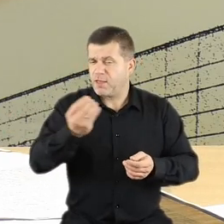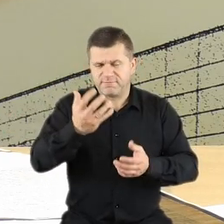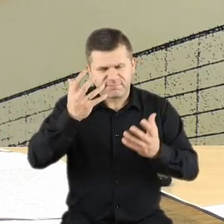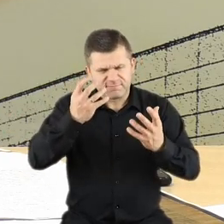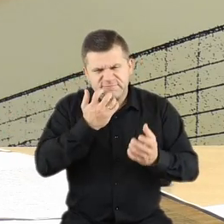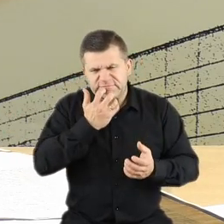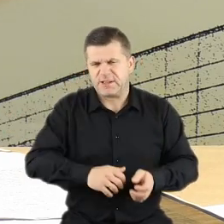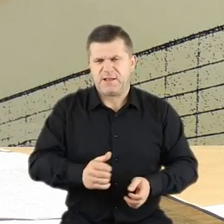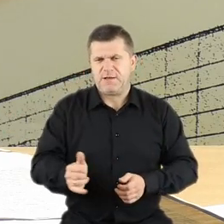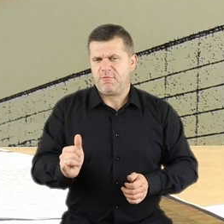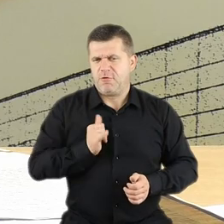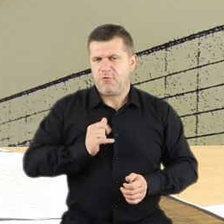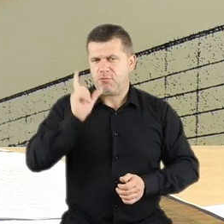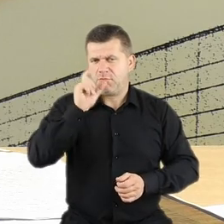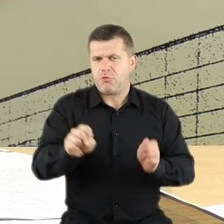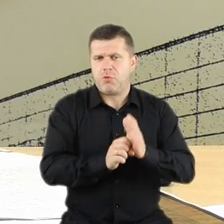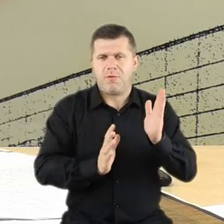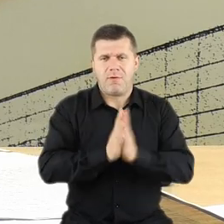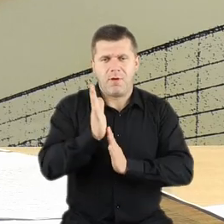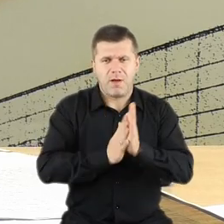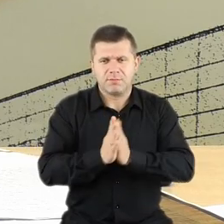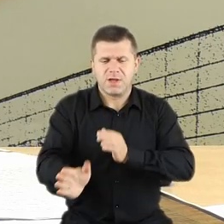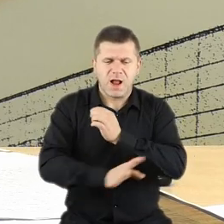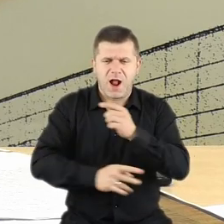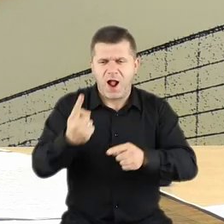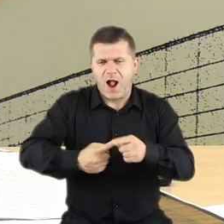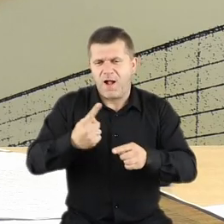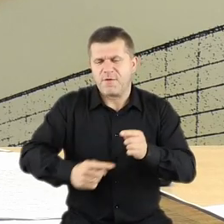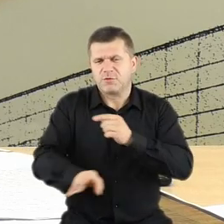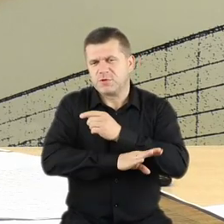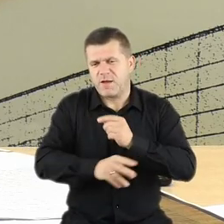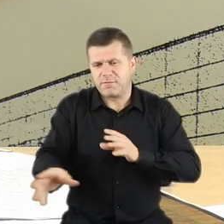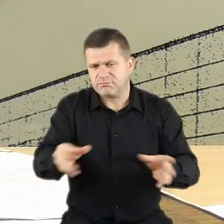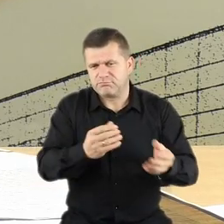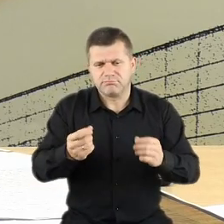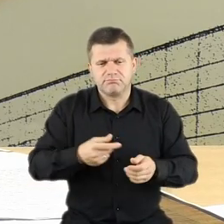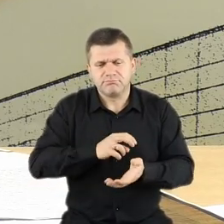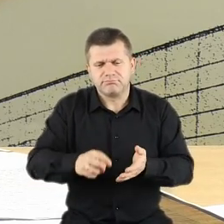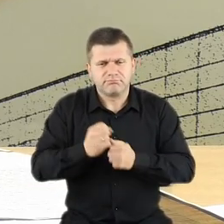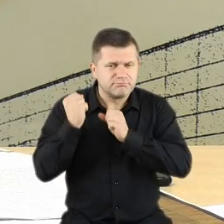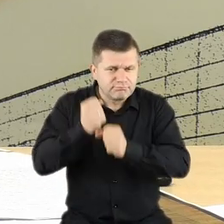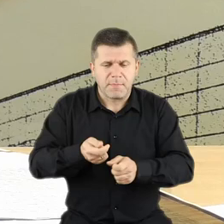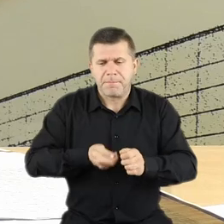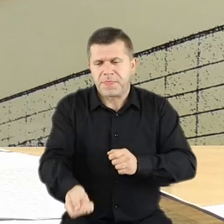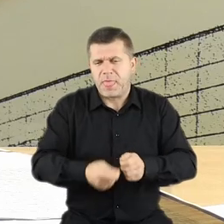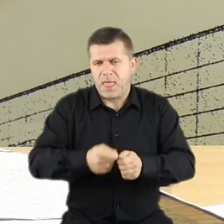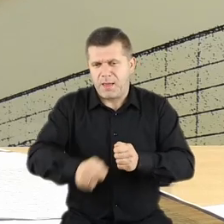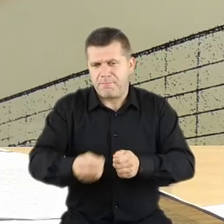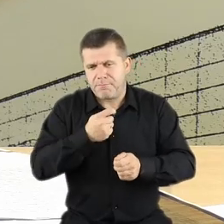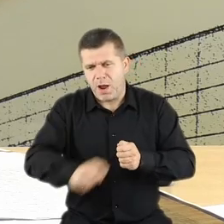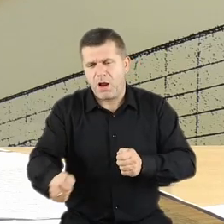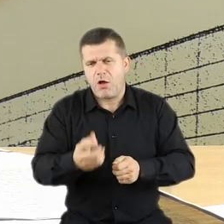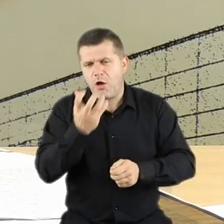uniósł poszedł do lasca patyków nazbierał już pod kominem napalił żeby